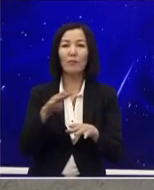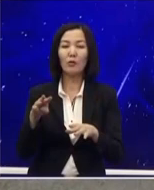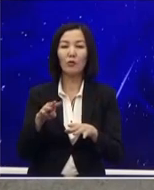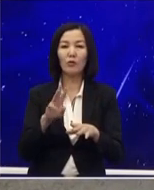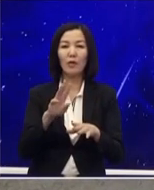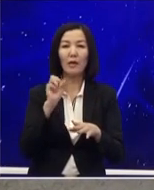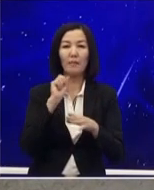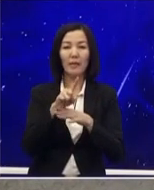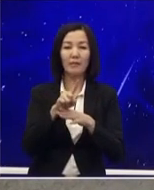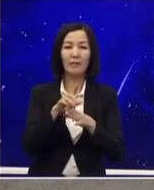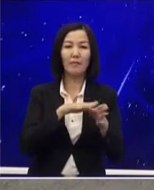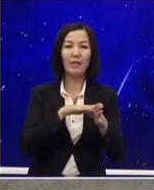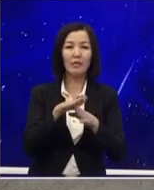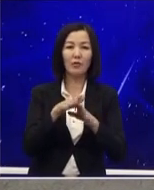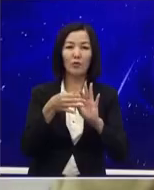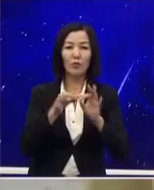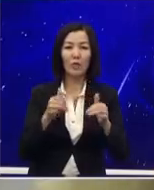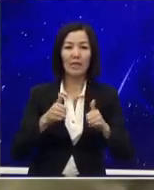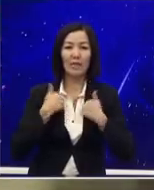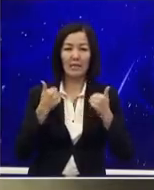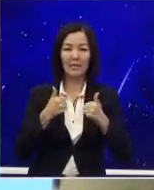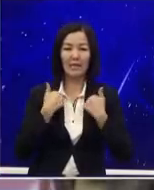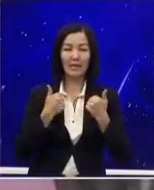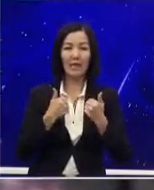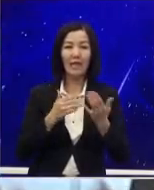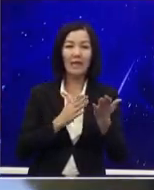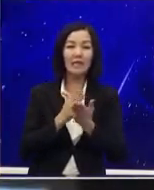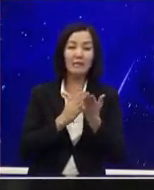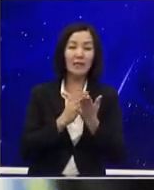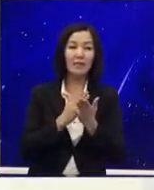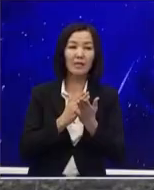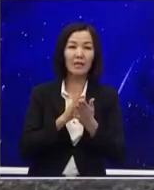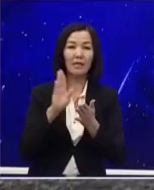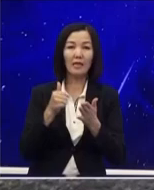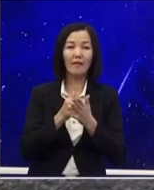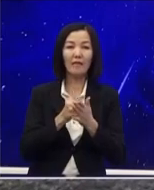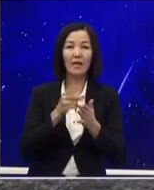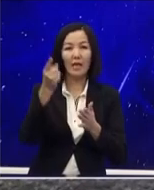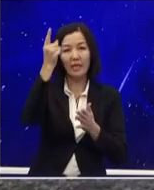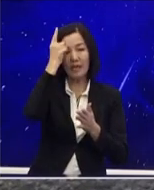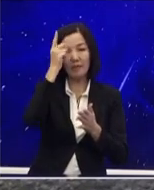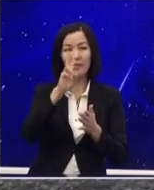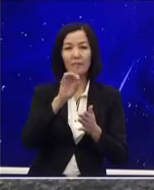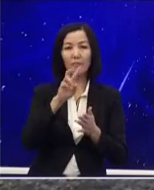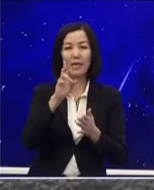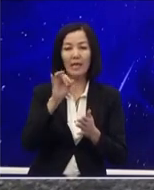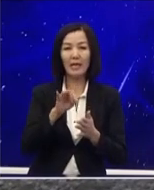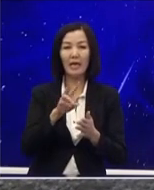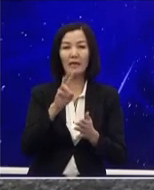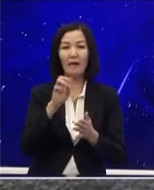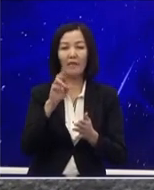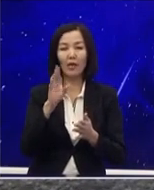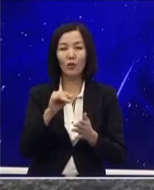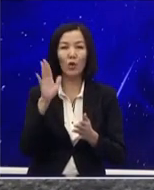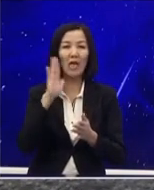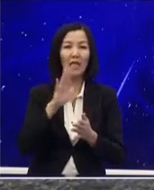берілген тапсырмаларды тыңғылықты орындауға әрекеттенеді. Бұл жердегі қызметтік иттердің негізгі тұқымдары неміс, бельгиялық овчарка, лабрадор. Бұл